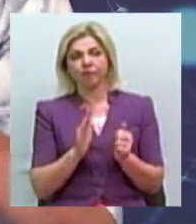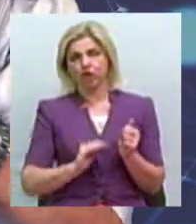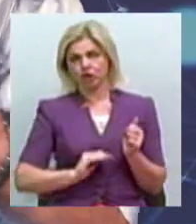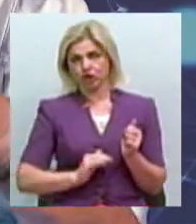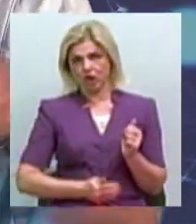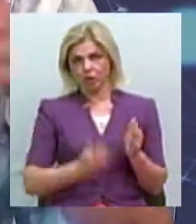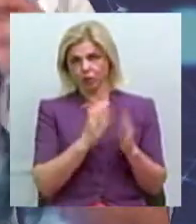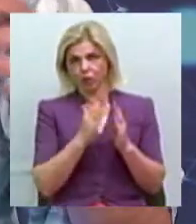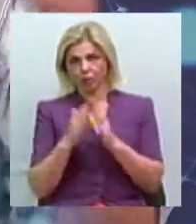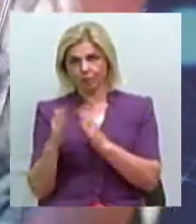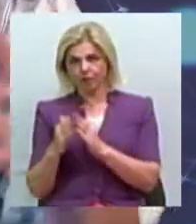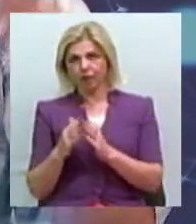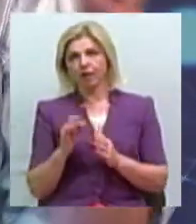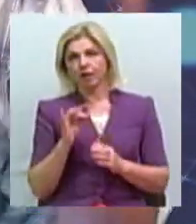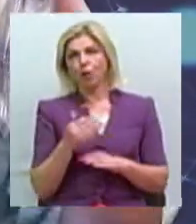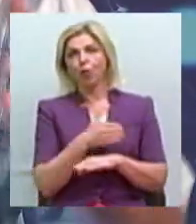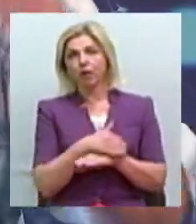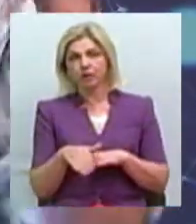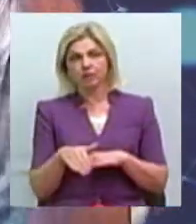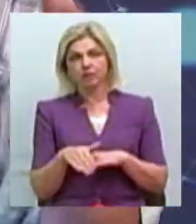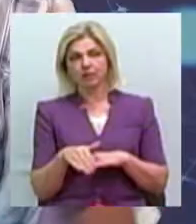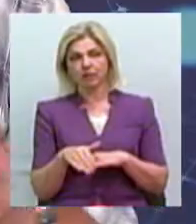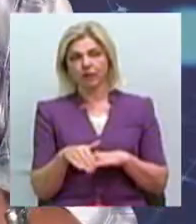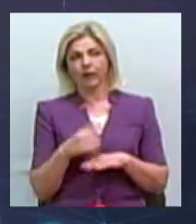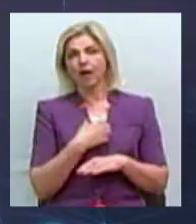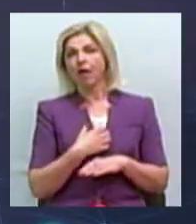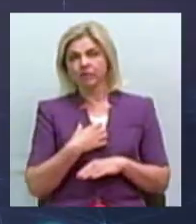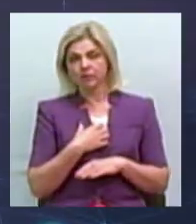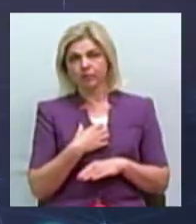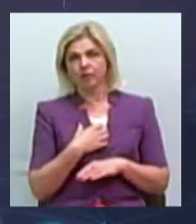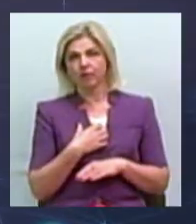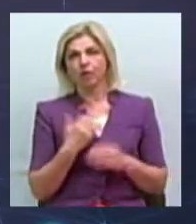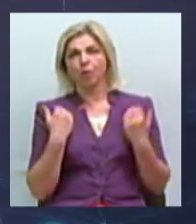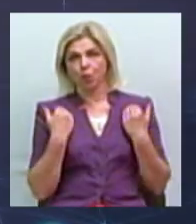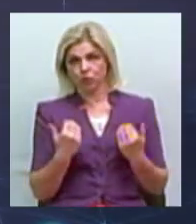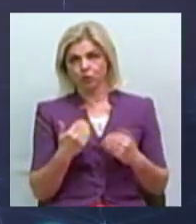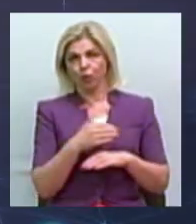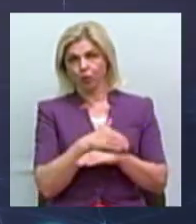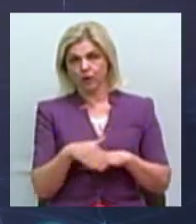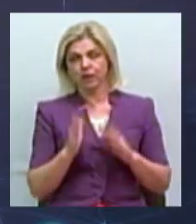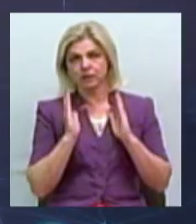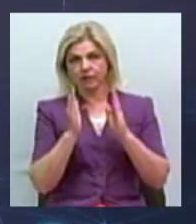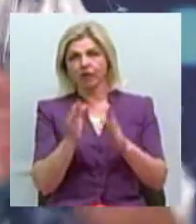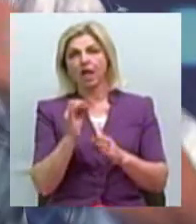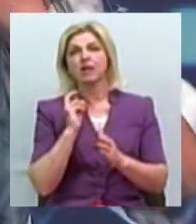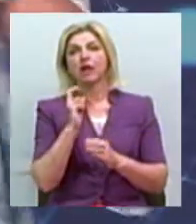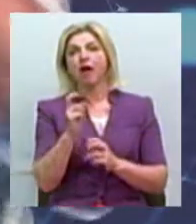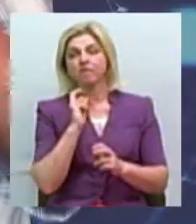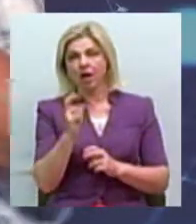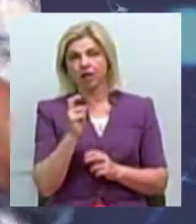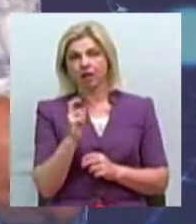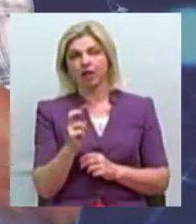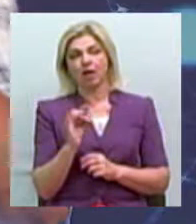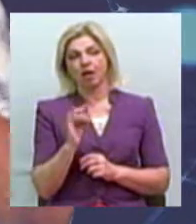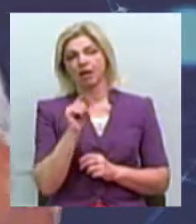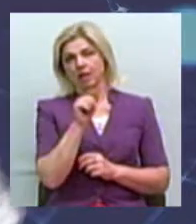секторе. И улица столбовая такая, мощная, да, и трамвай по ней ходит. И